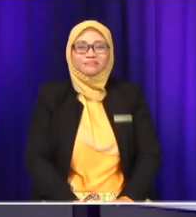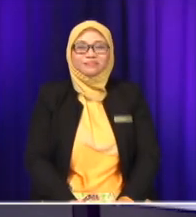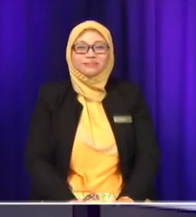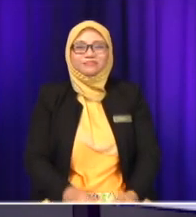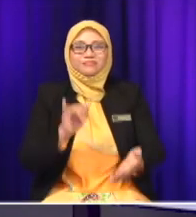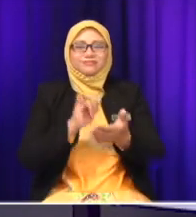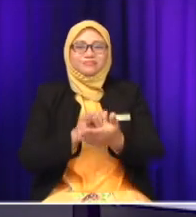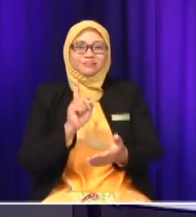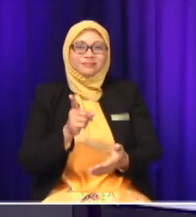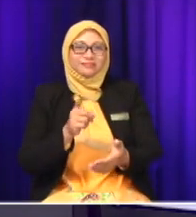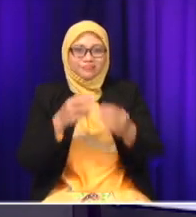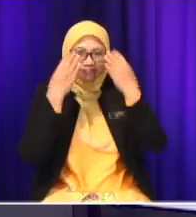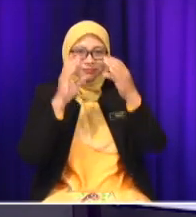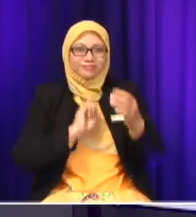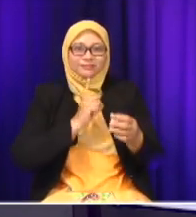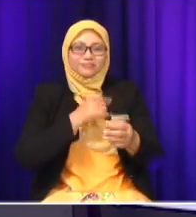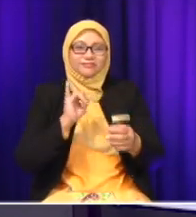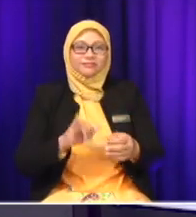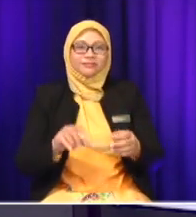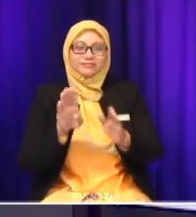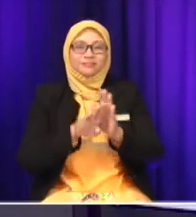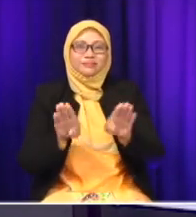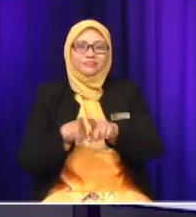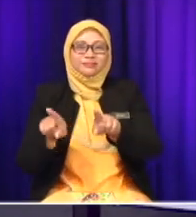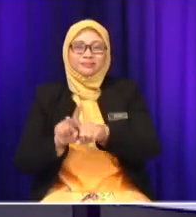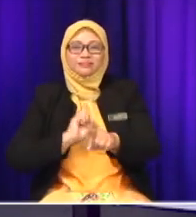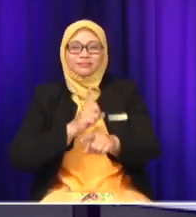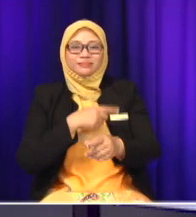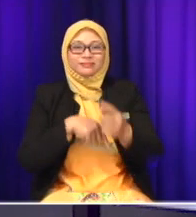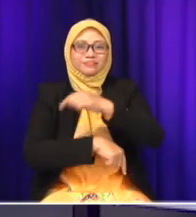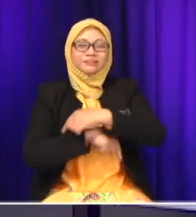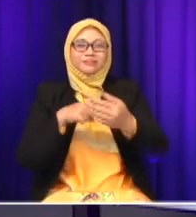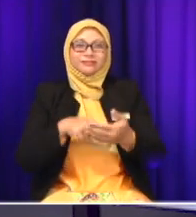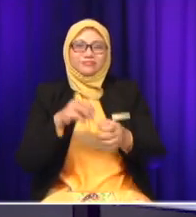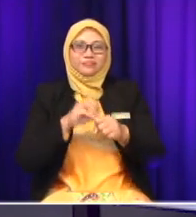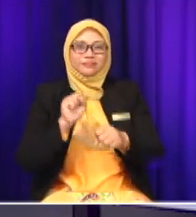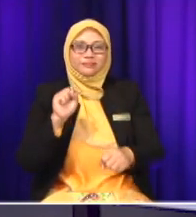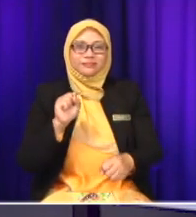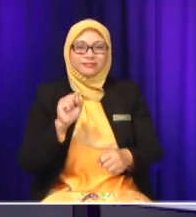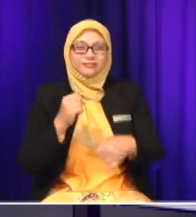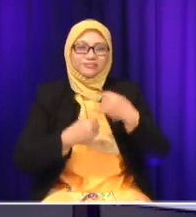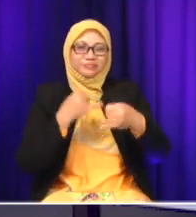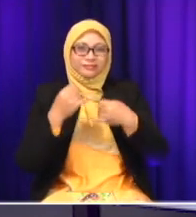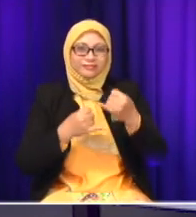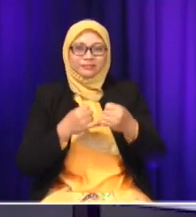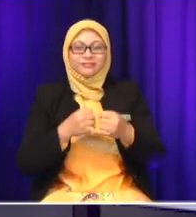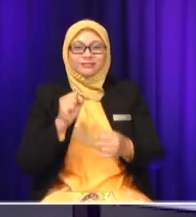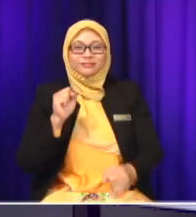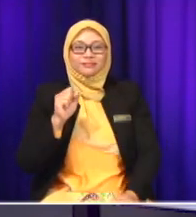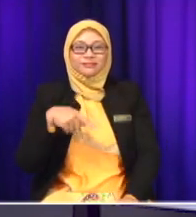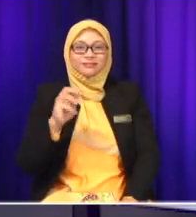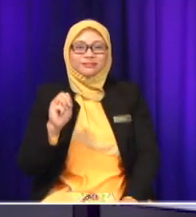itu dia Cikgu kita yang bakal bersama-sama kita pada hari ini dalam suses SPM 2022 tapi sebelum tu saya nak perkenalkan